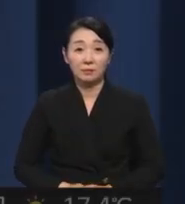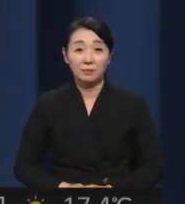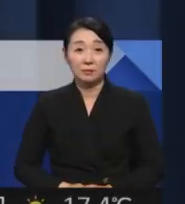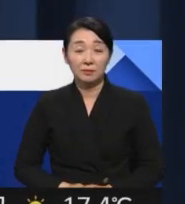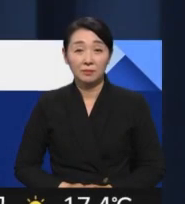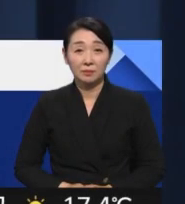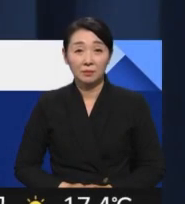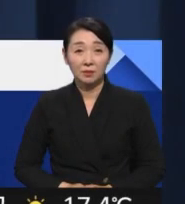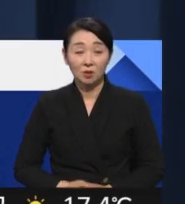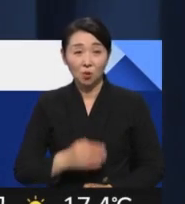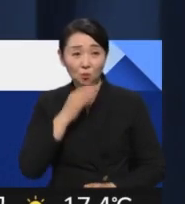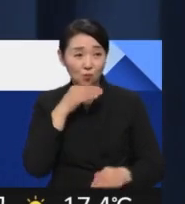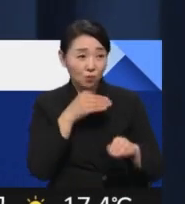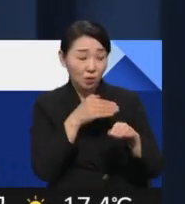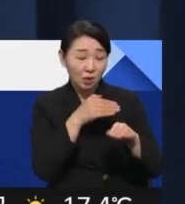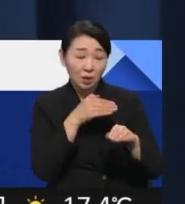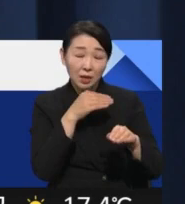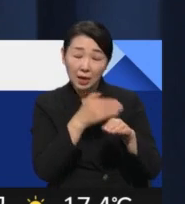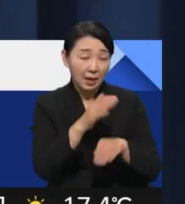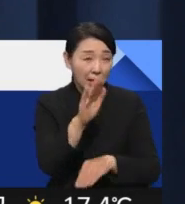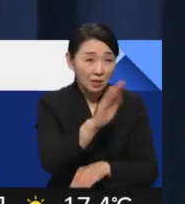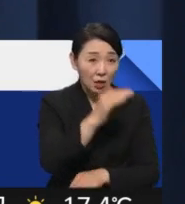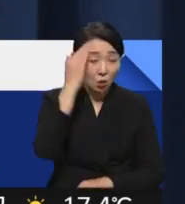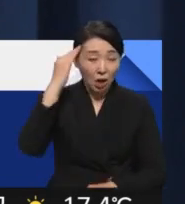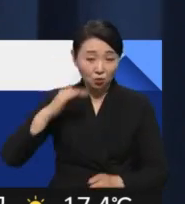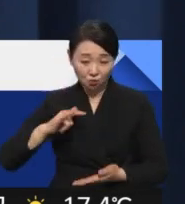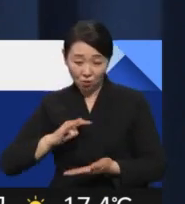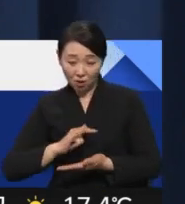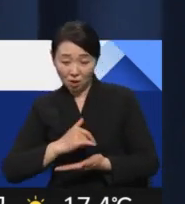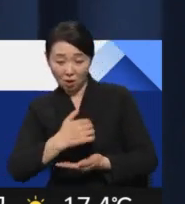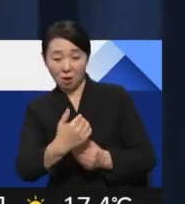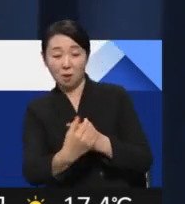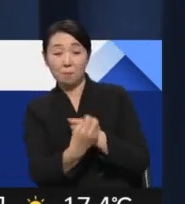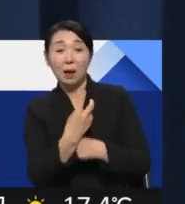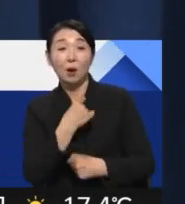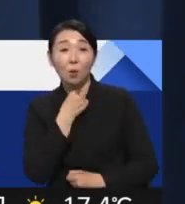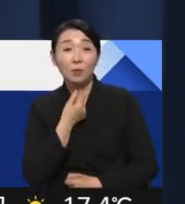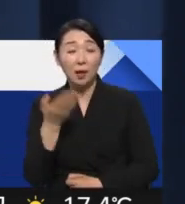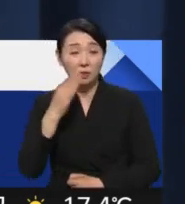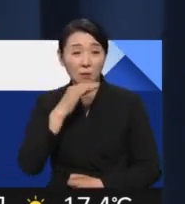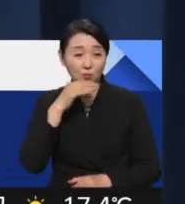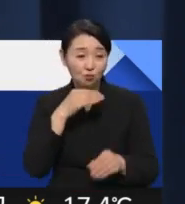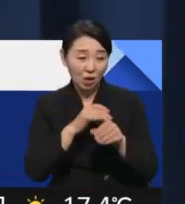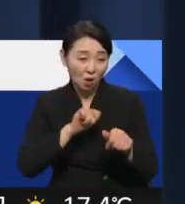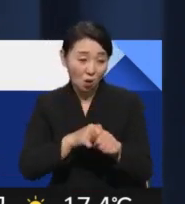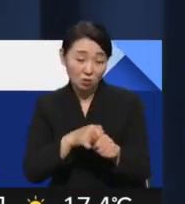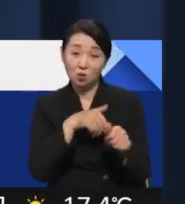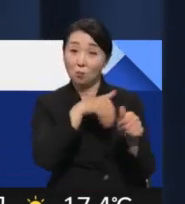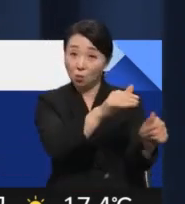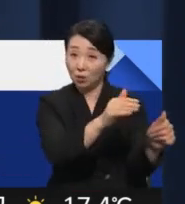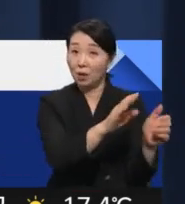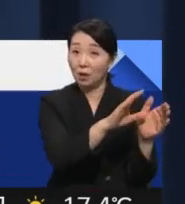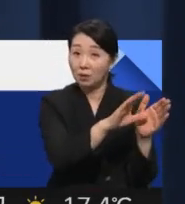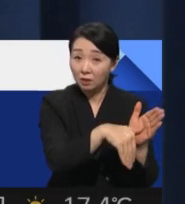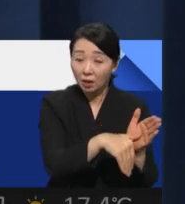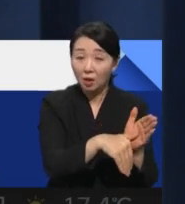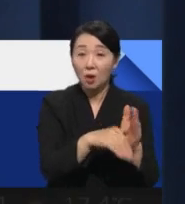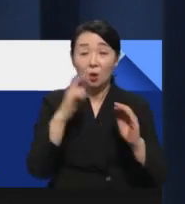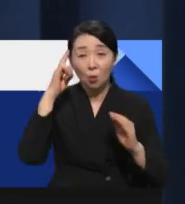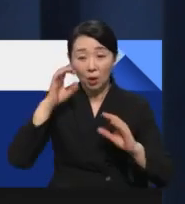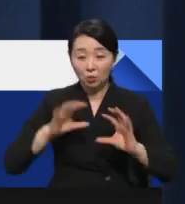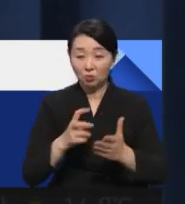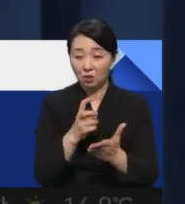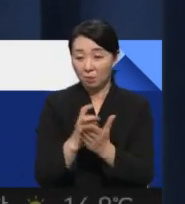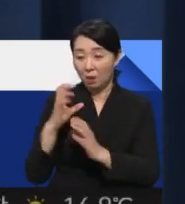귀순 의사를 밝혔음에도 강제로 북송을 했다면 이는 국제법과 헌법을